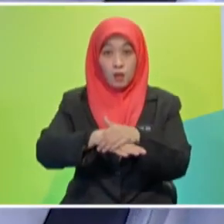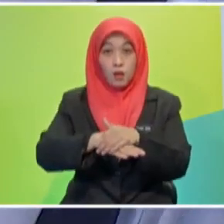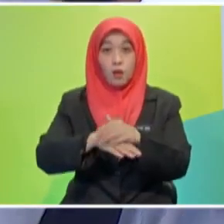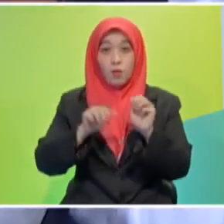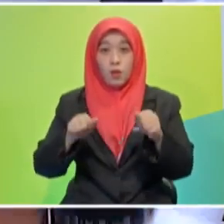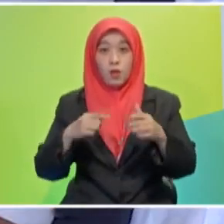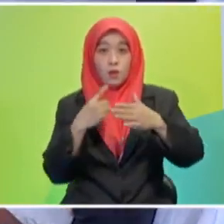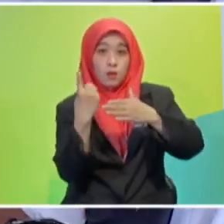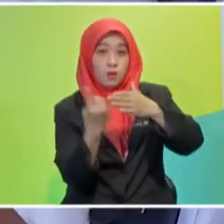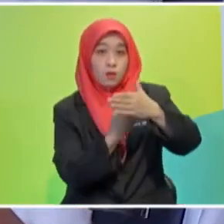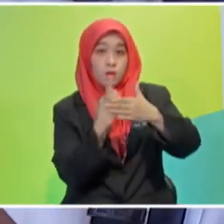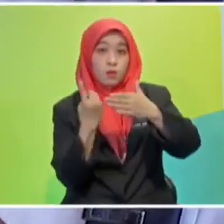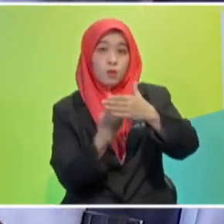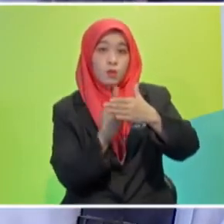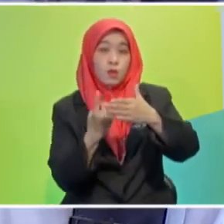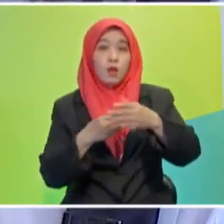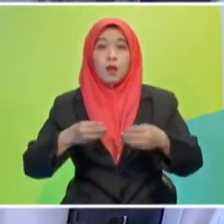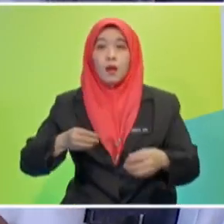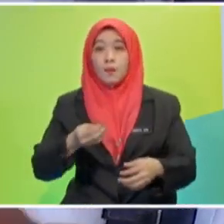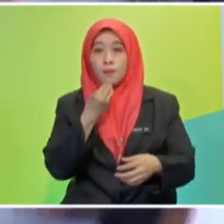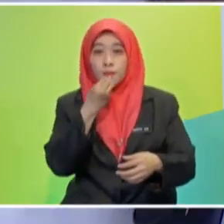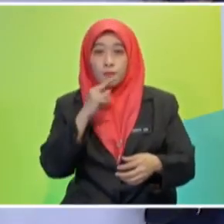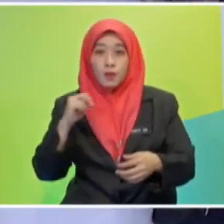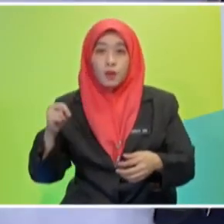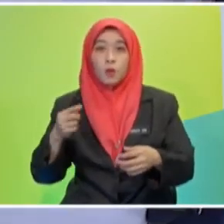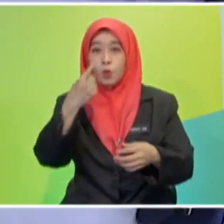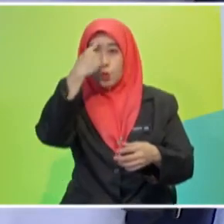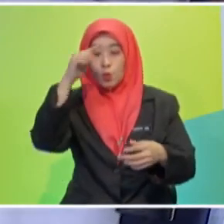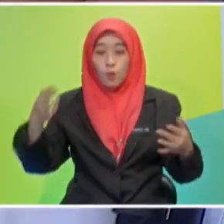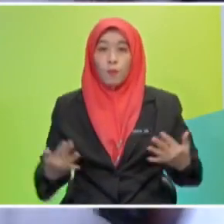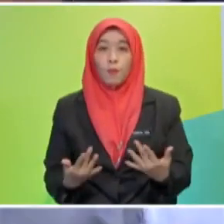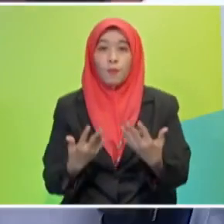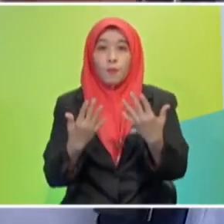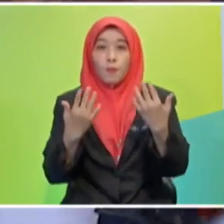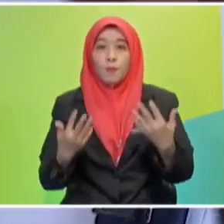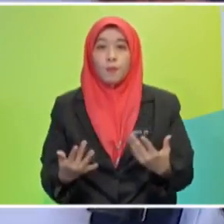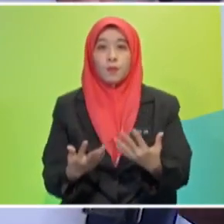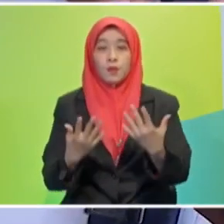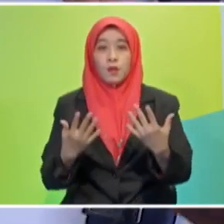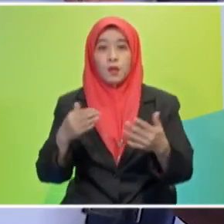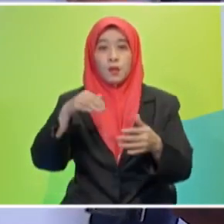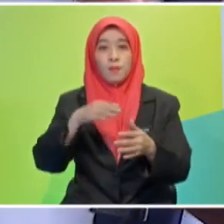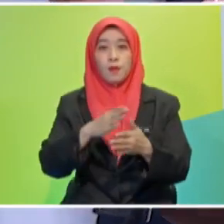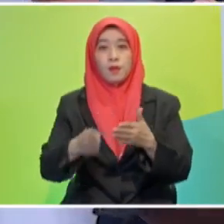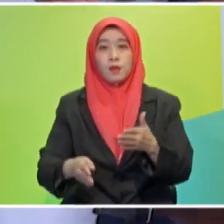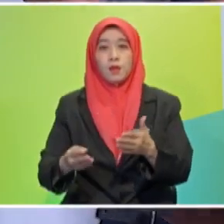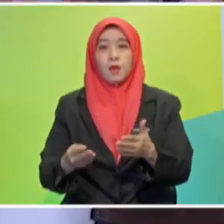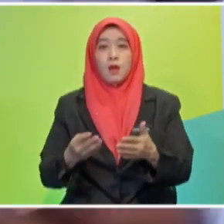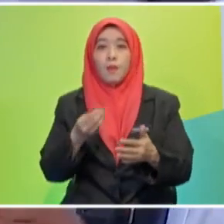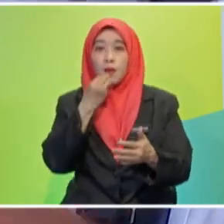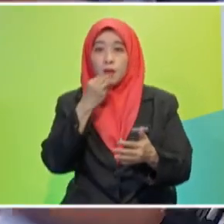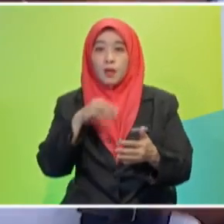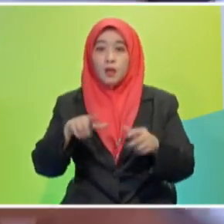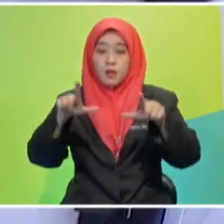tu. Untuk memanaskan. Perasan? Betul, cikgu. Bila kita tekan untuk panas dan bahagian makanan yang kita letak di atas